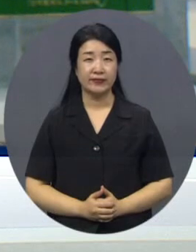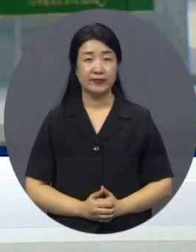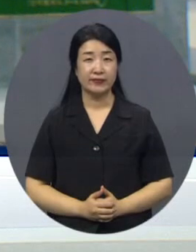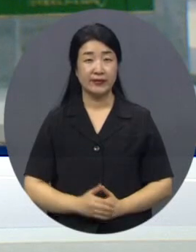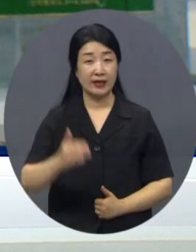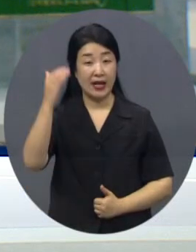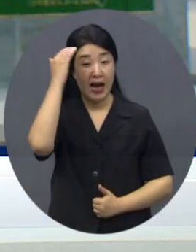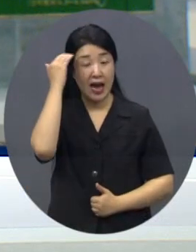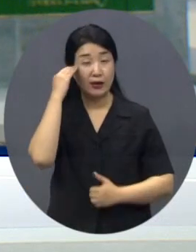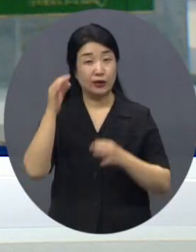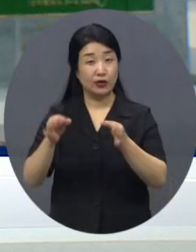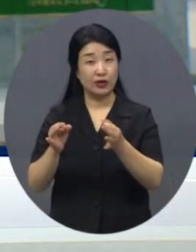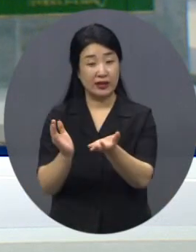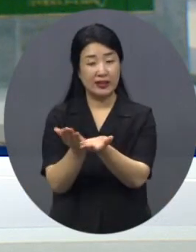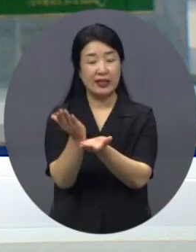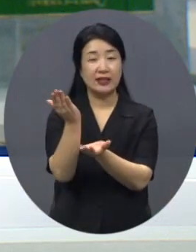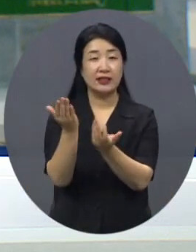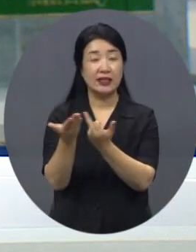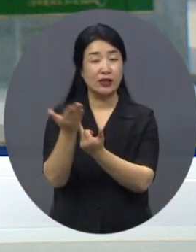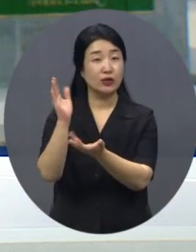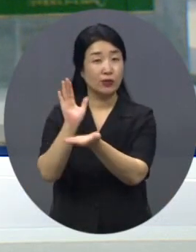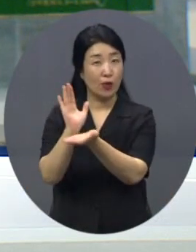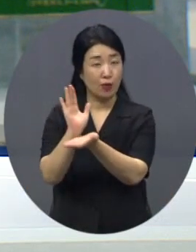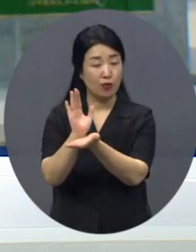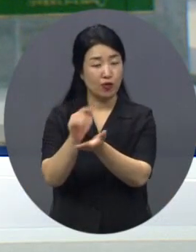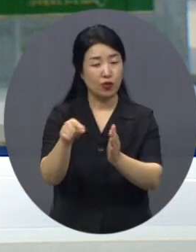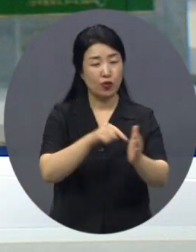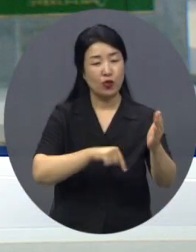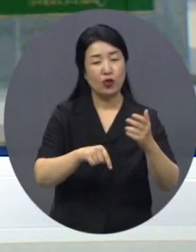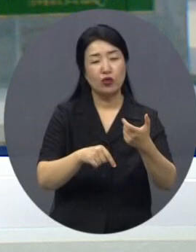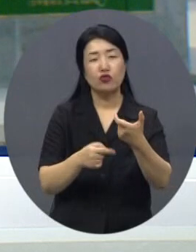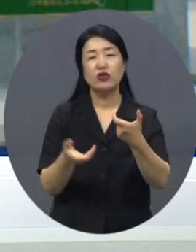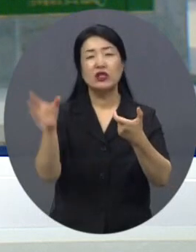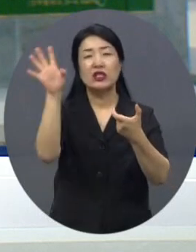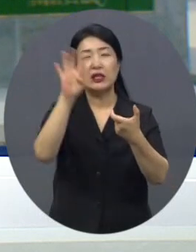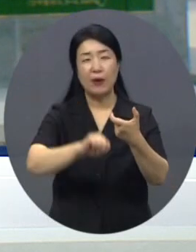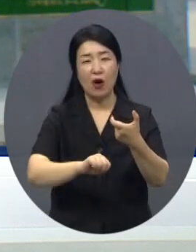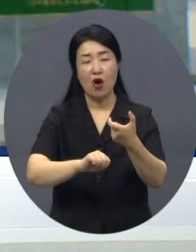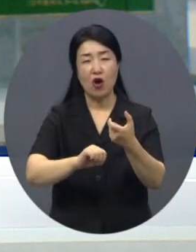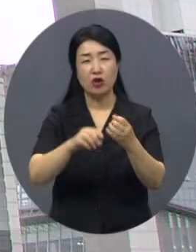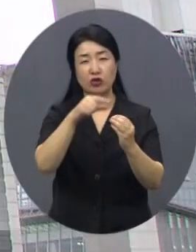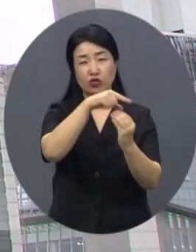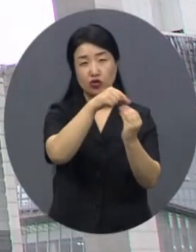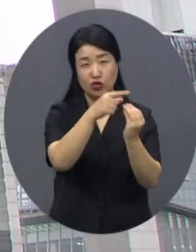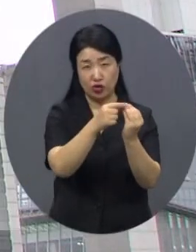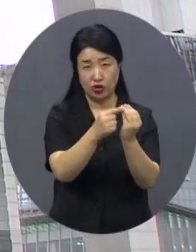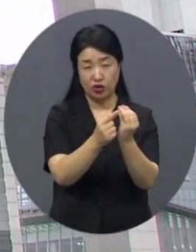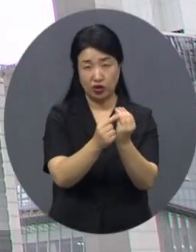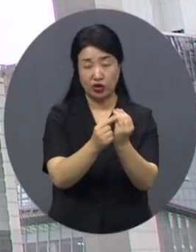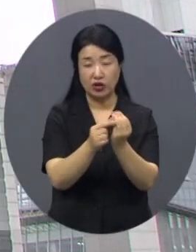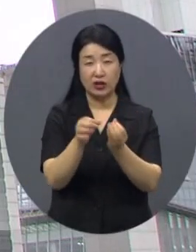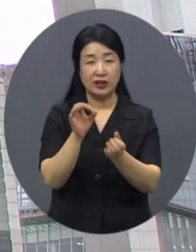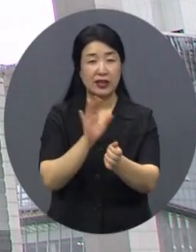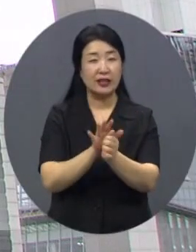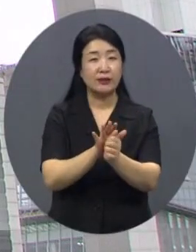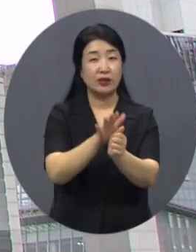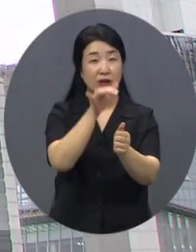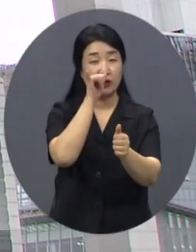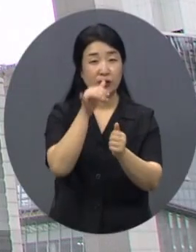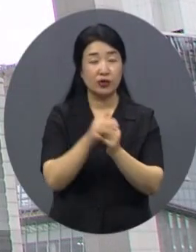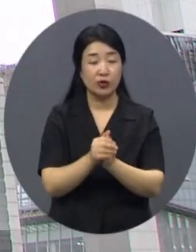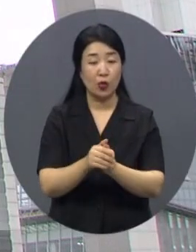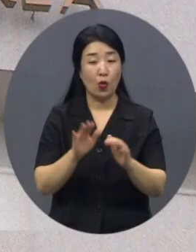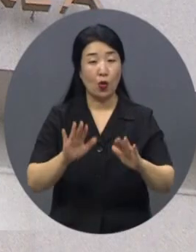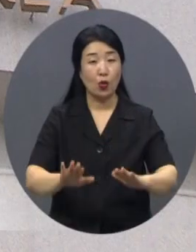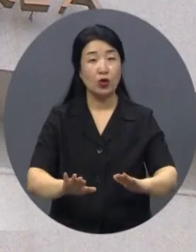한국은행 제주 본부가 돈의 중소기업에 60억원 규모에 추석 특별 자금을 지원합니다 지원 대상은 오는